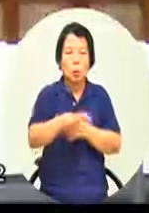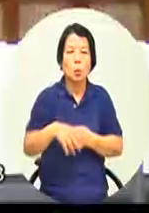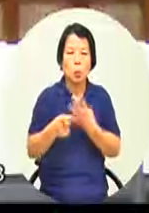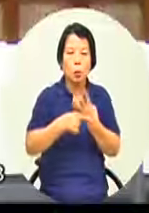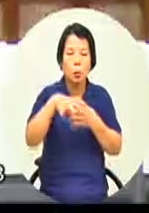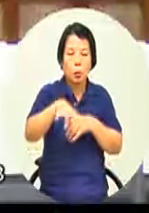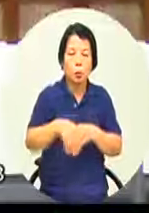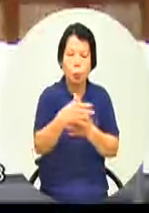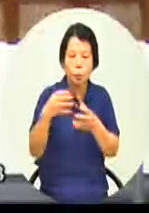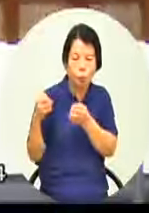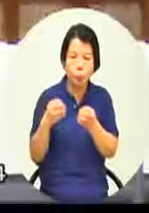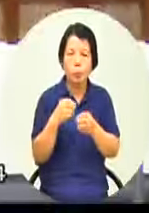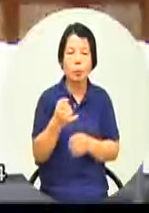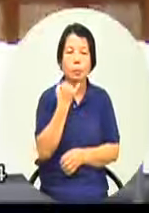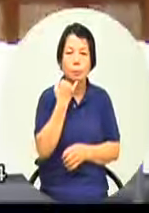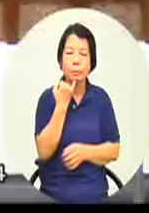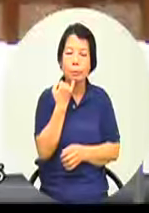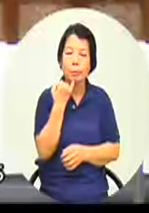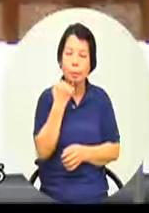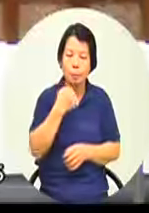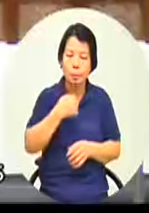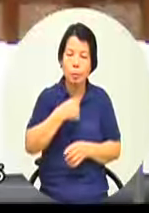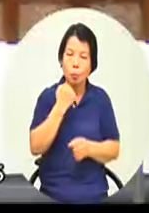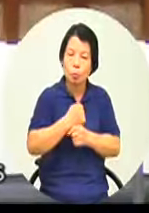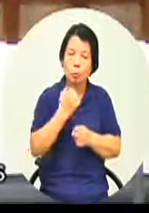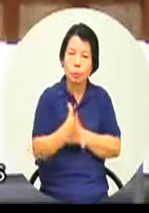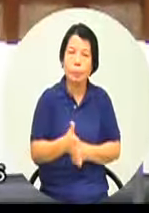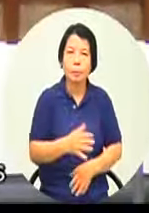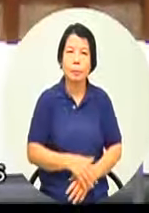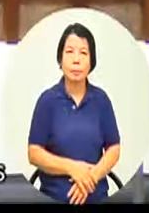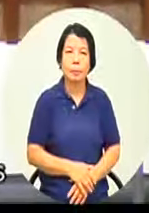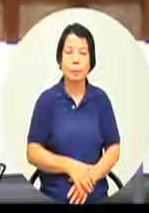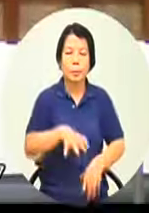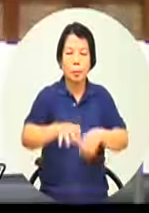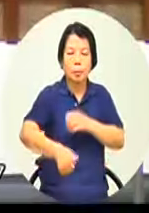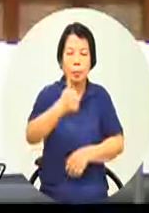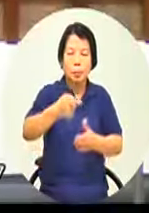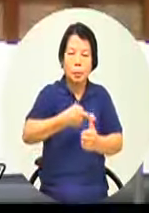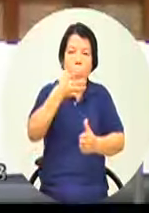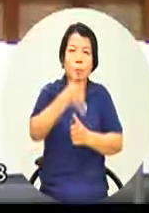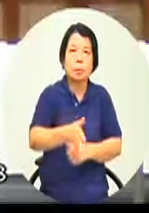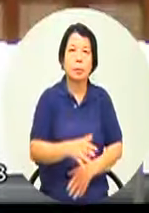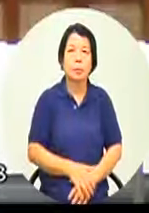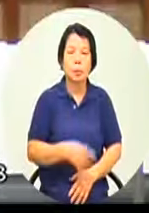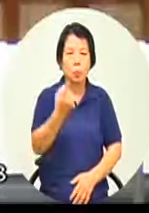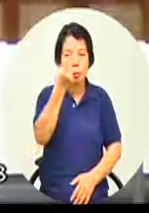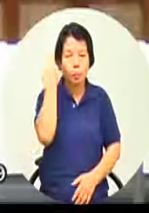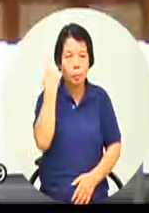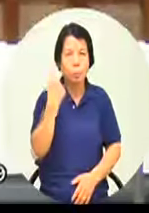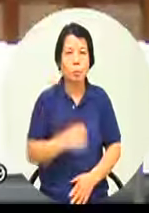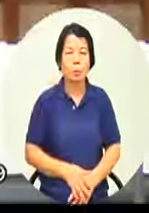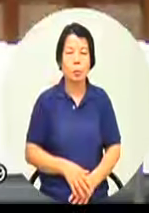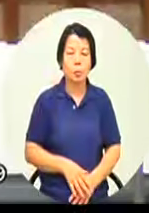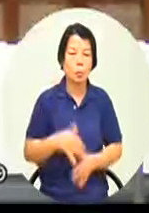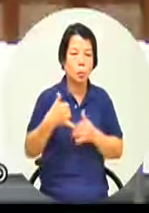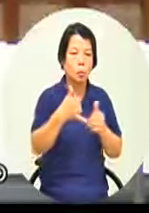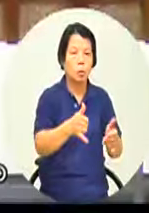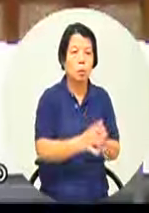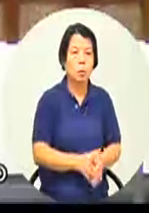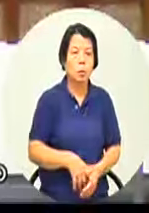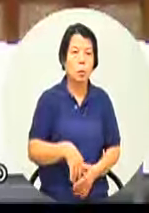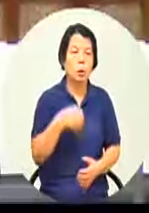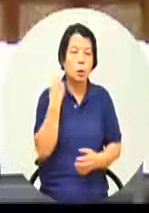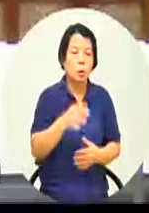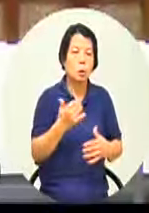讨论看看，它可不可行。局长，像我先问你哦，我昨天路过新中路的水果